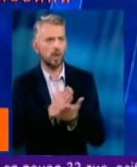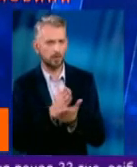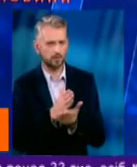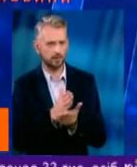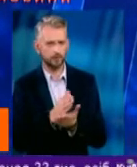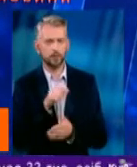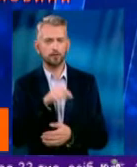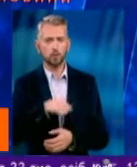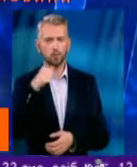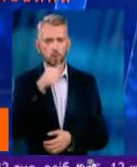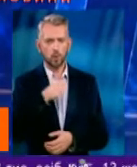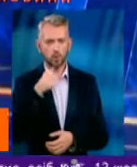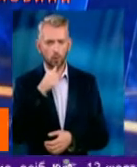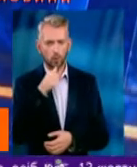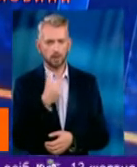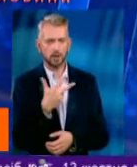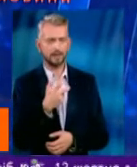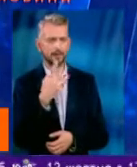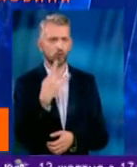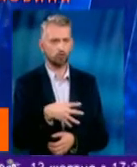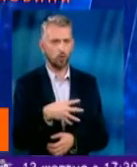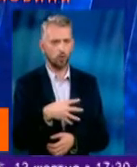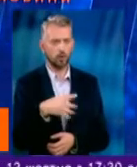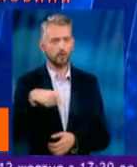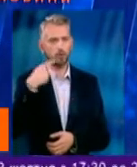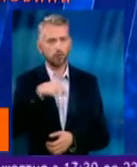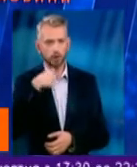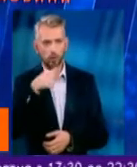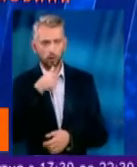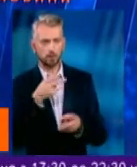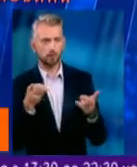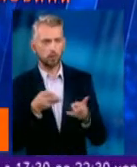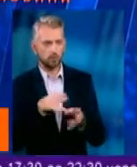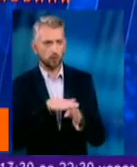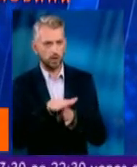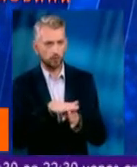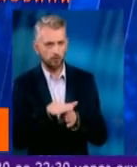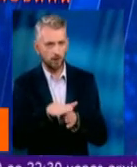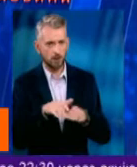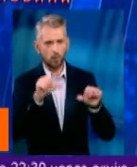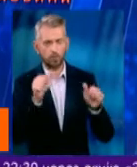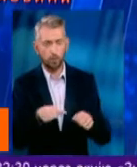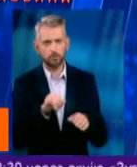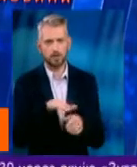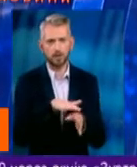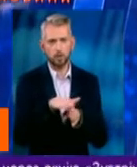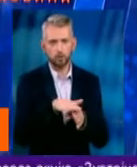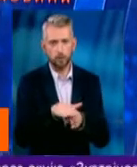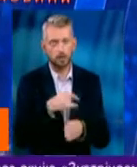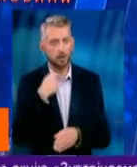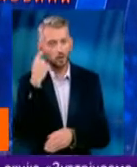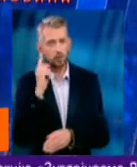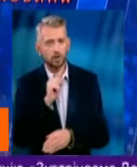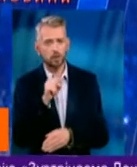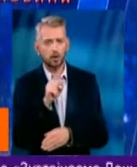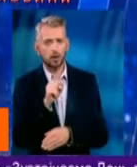В цьому році 340, нам їх на наступному році потрібно реалізувати, оформити і реалізувати. Ну, я думаю, що сума